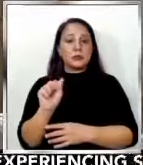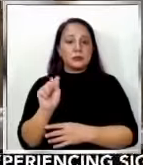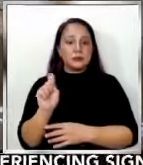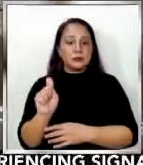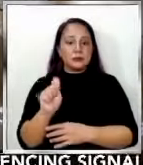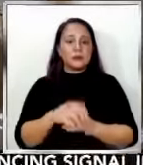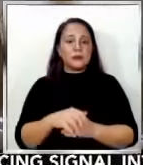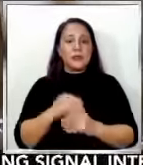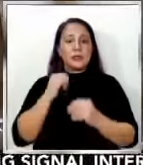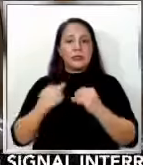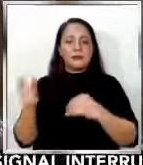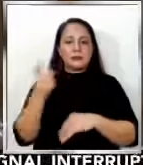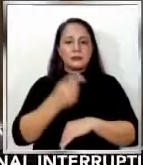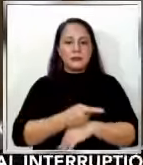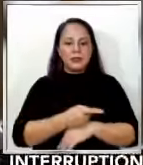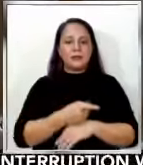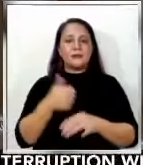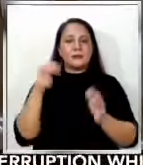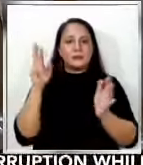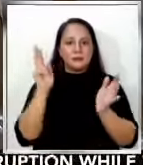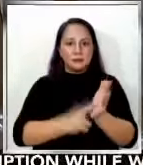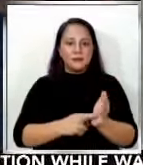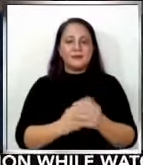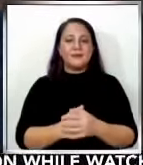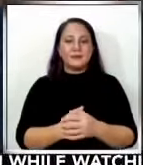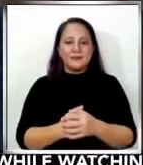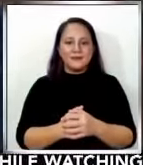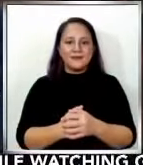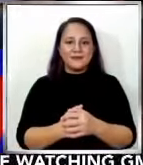araw din ng pagpaparehistro.